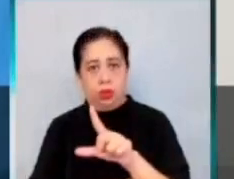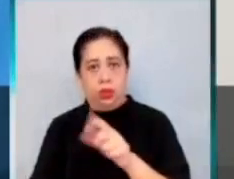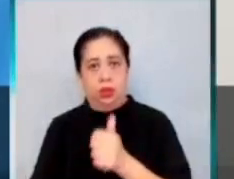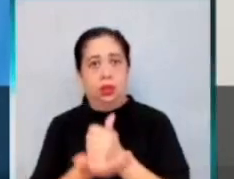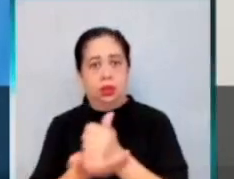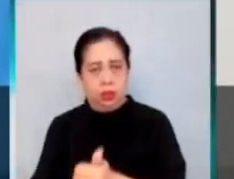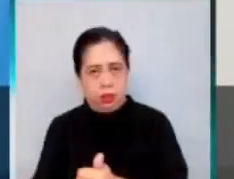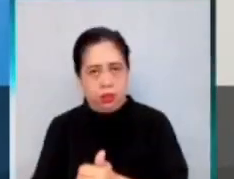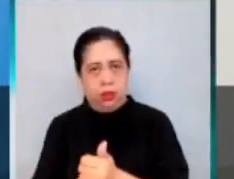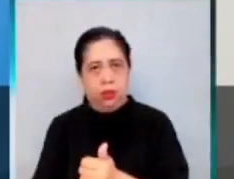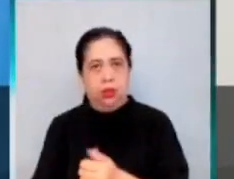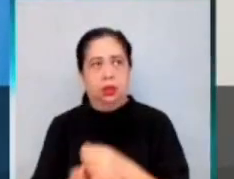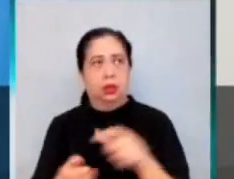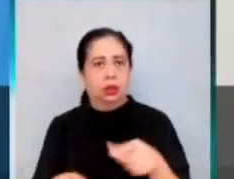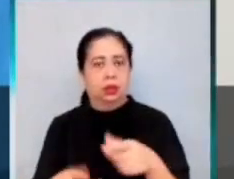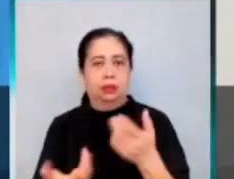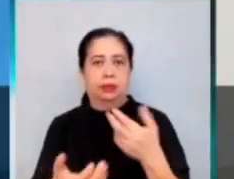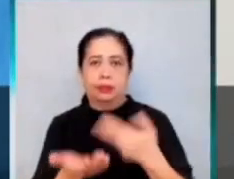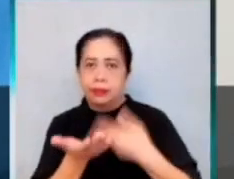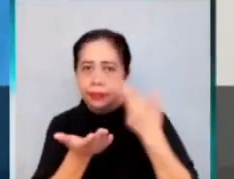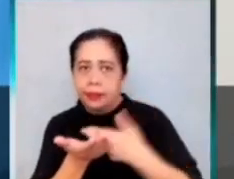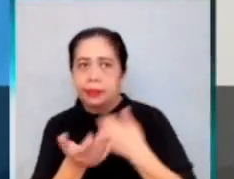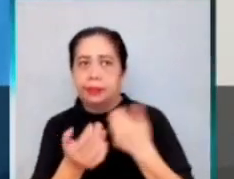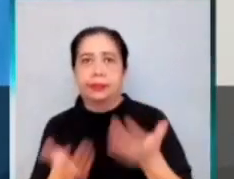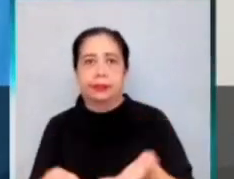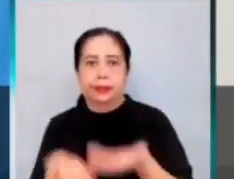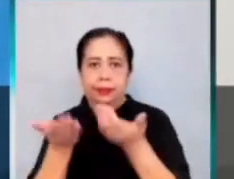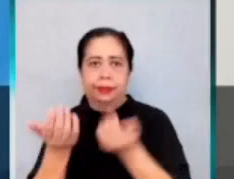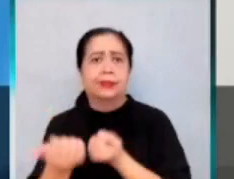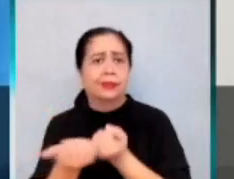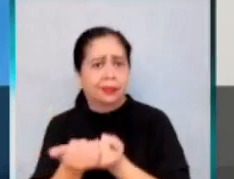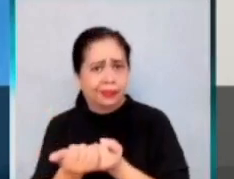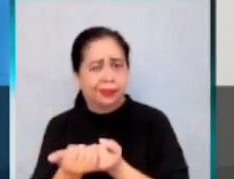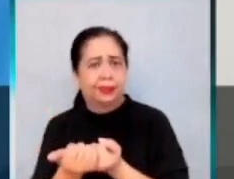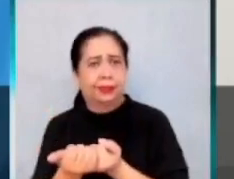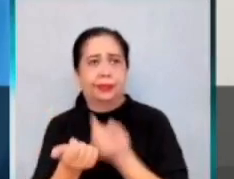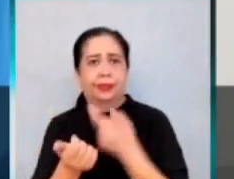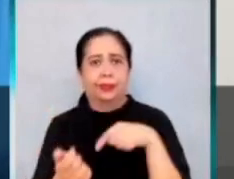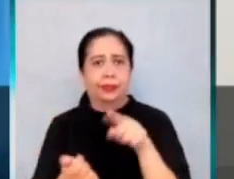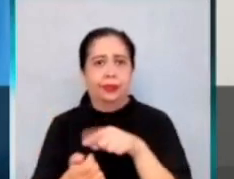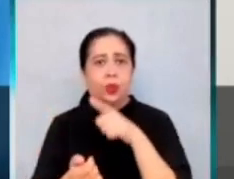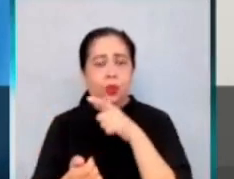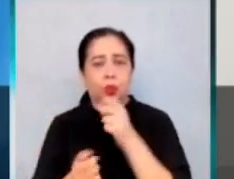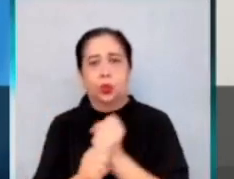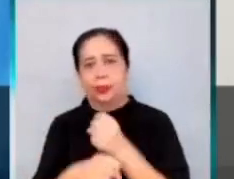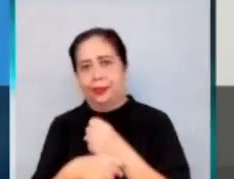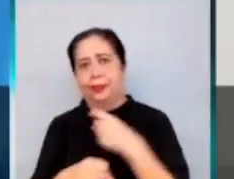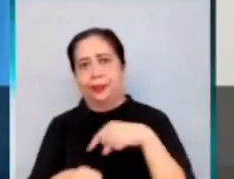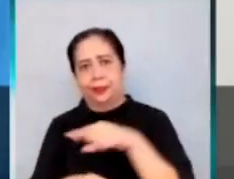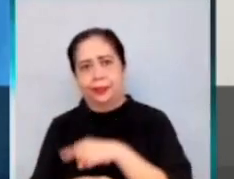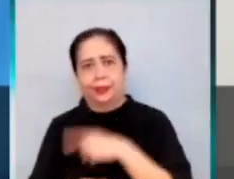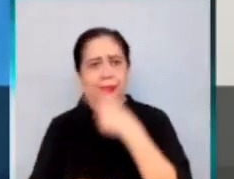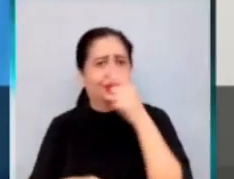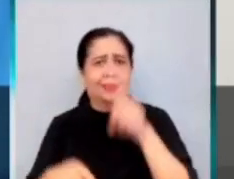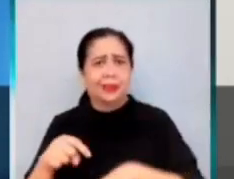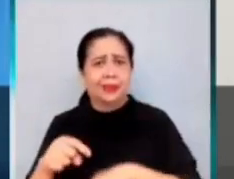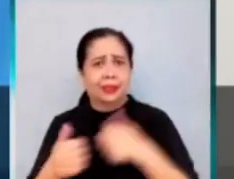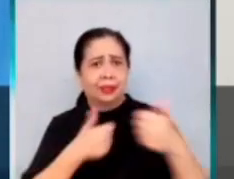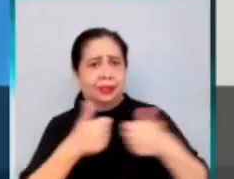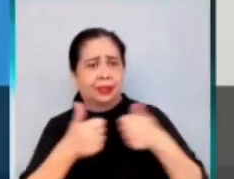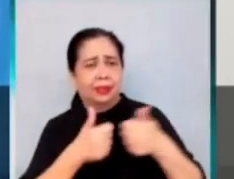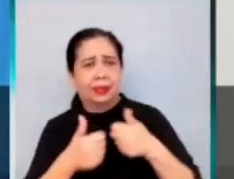ng bigas at ng mga produkto. At bigyan ng subsidyo tulong yung mga producers natin. Kasi hindi na